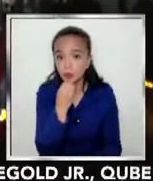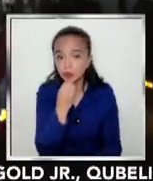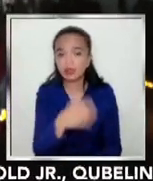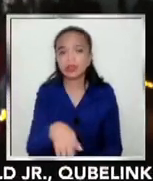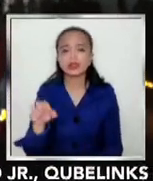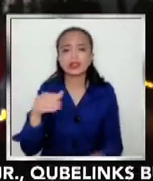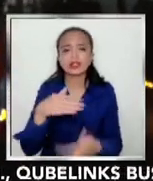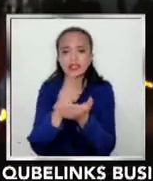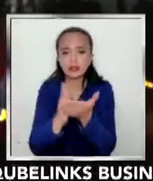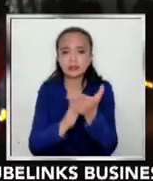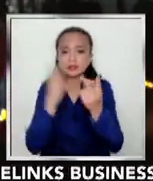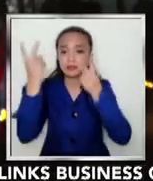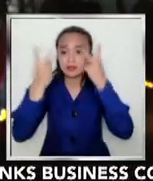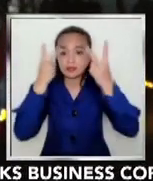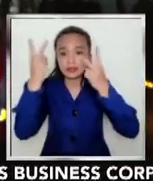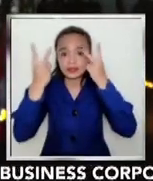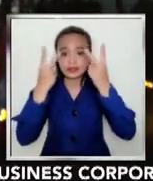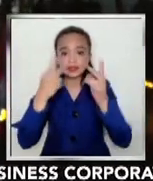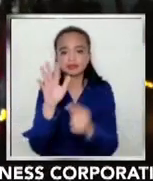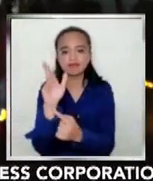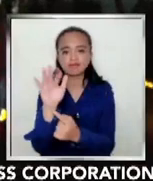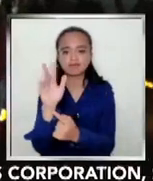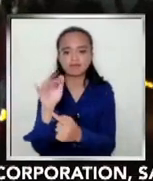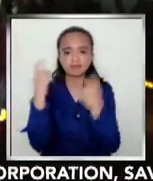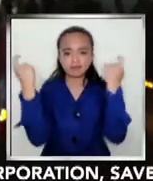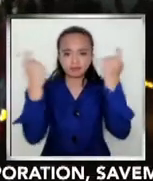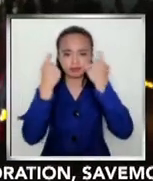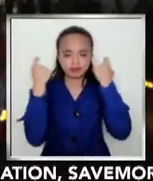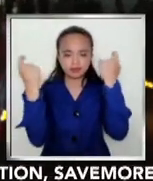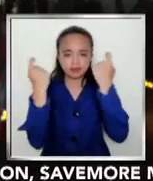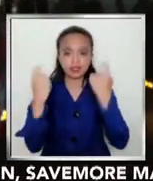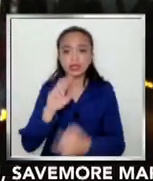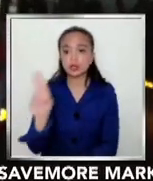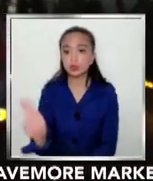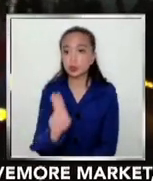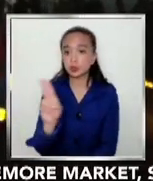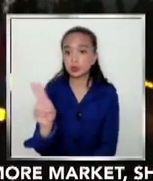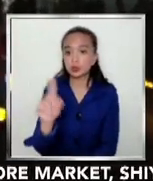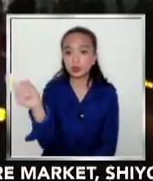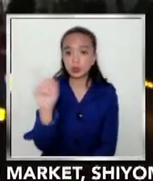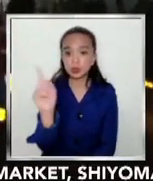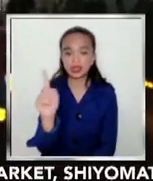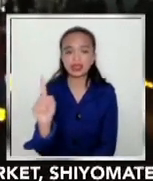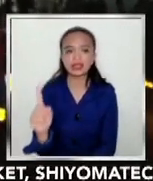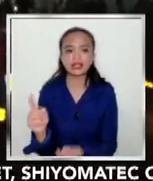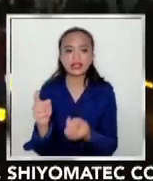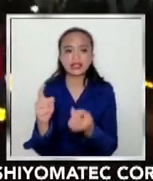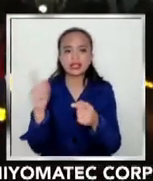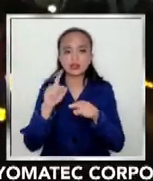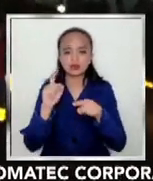bisita ang candle lighting ceremonies. Ginamit nila electronic candles, Vicky, na